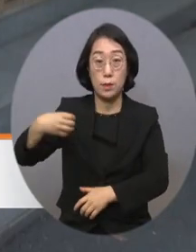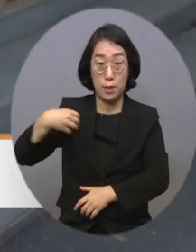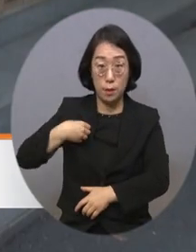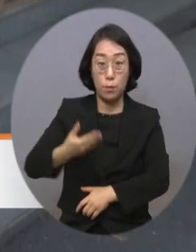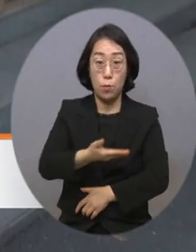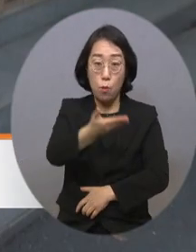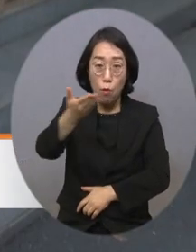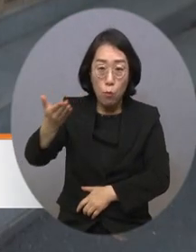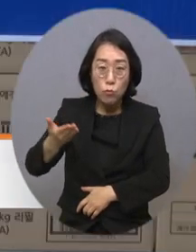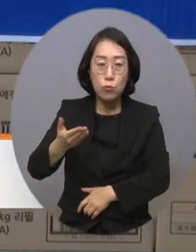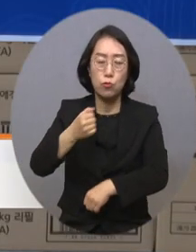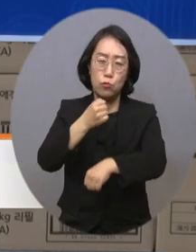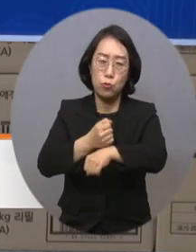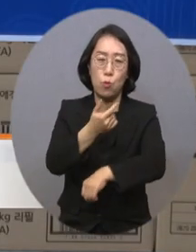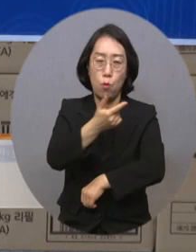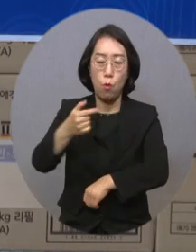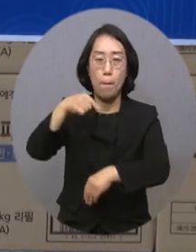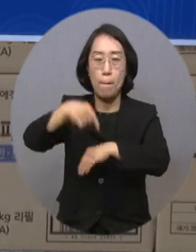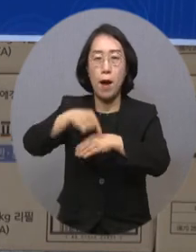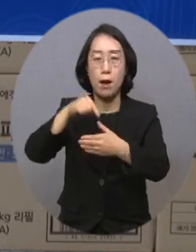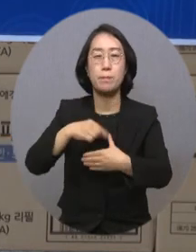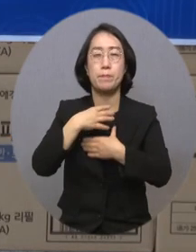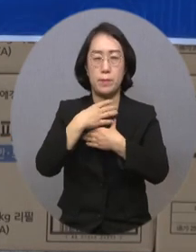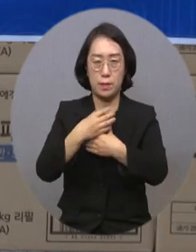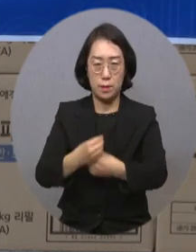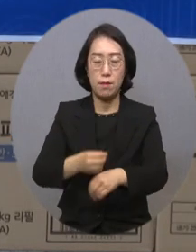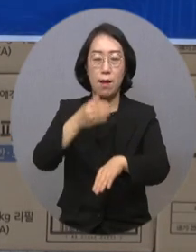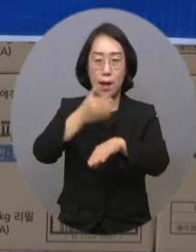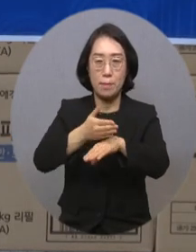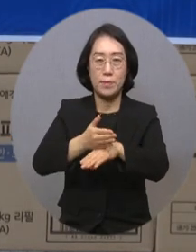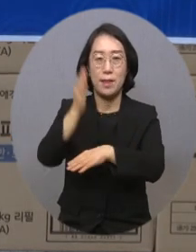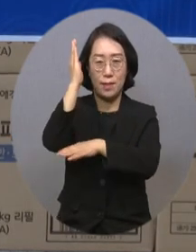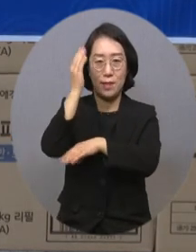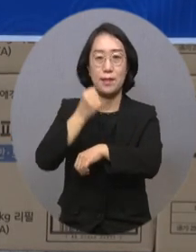책임지는 사회복지 종사자가 있어 마음이 든든하다며 감사를 전했습니다.